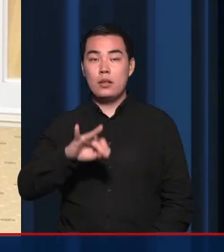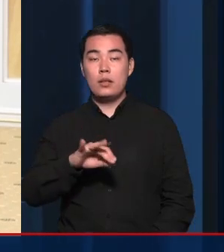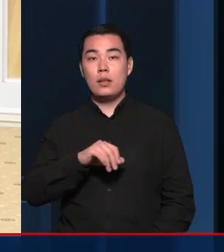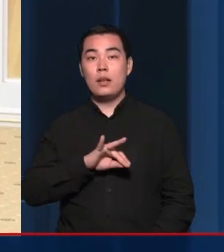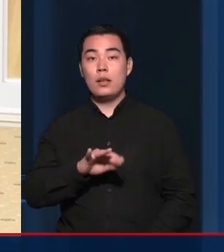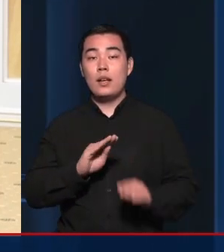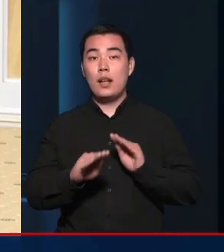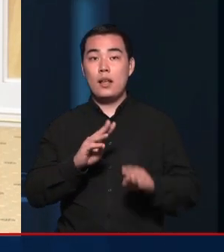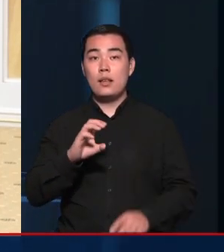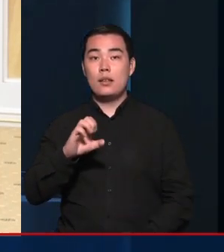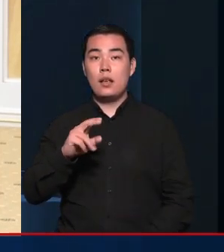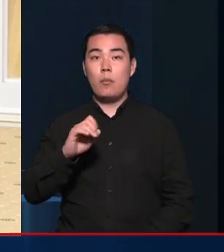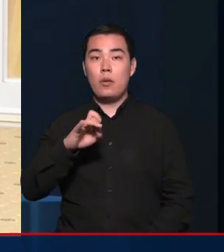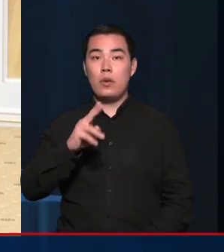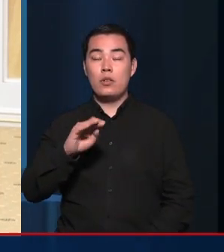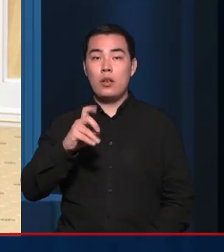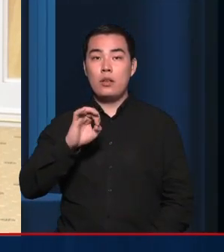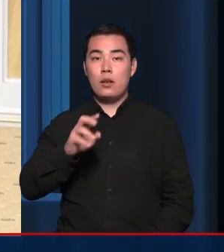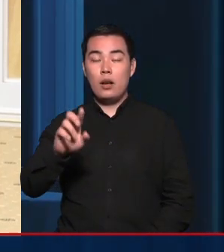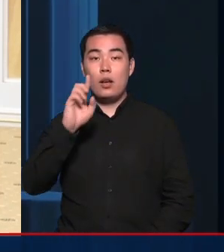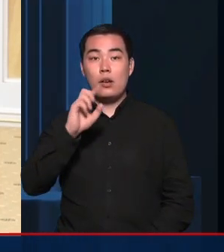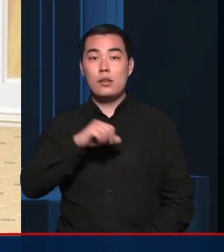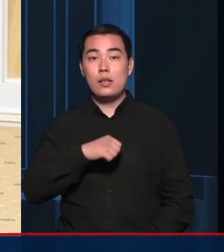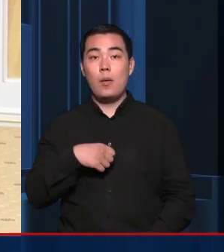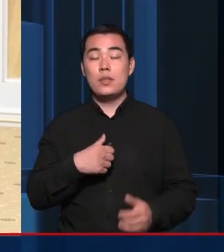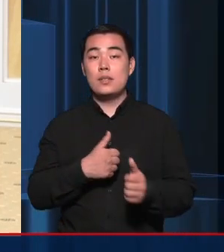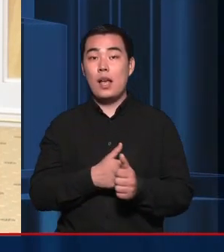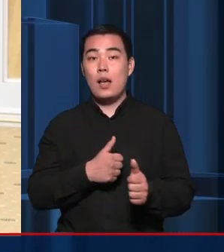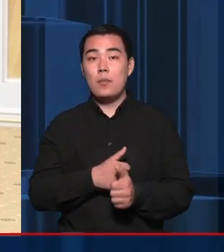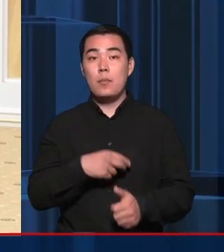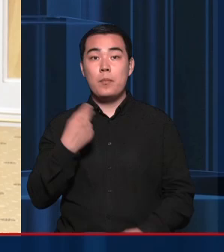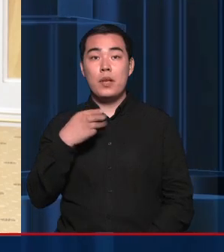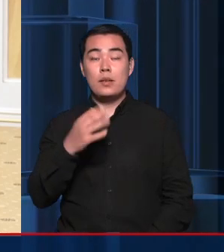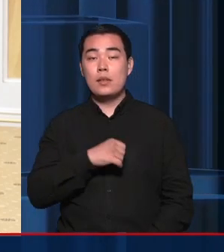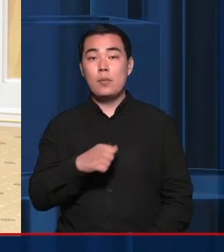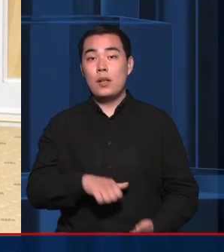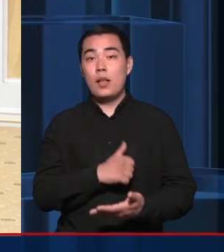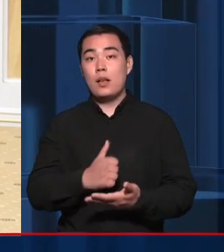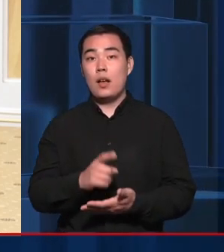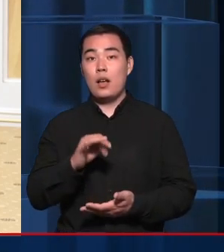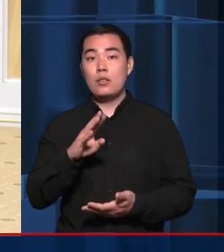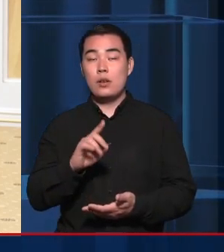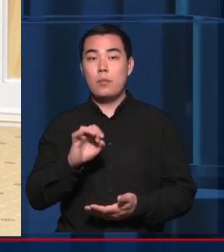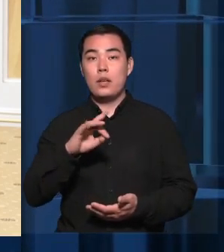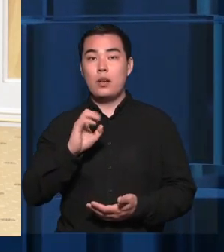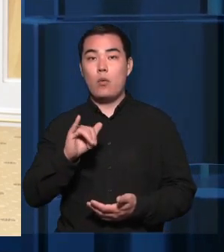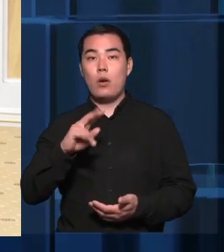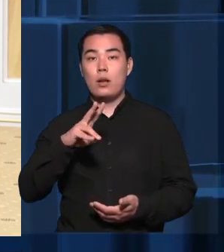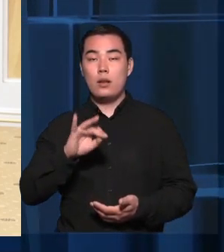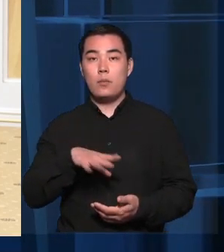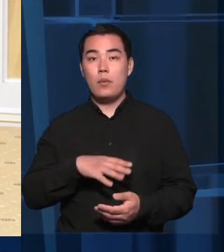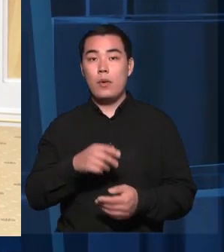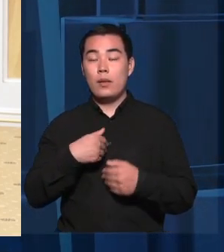редактор Сапарбек Жақсылық мемлекет басшысының кеңесшісі президенттің баспасөз хатшысы Берік Уәлидің алғысын